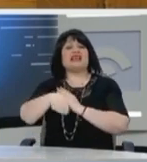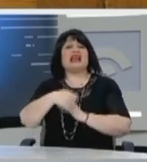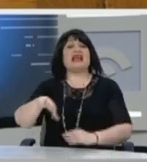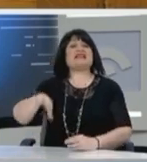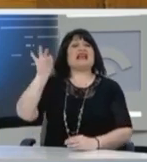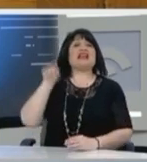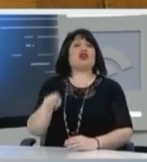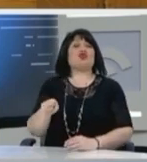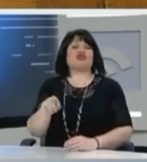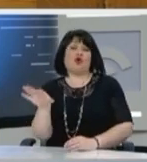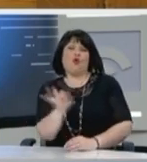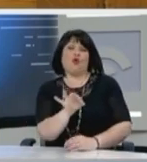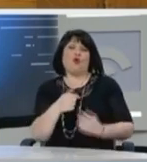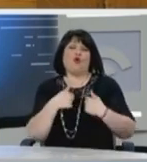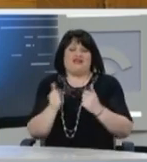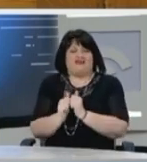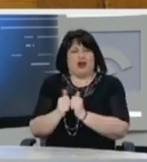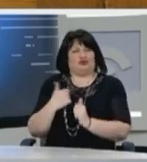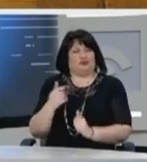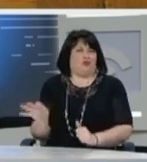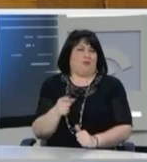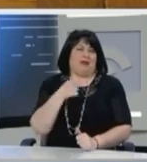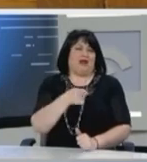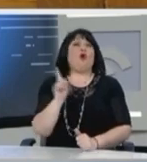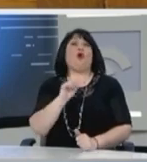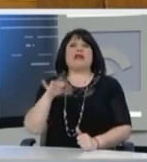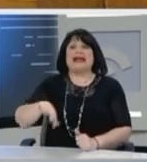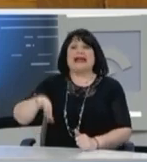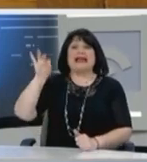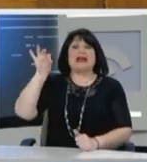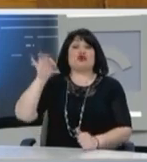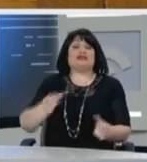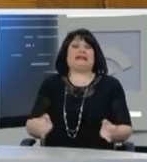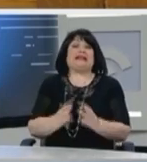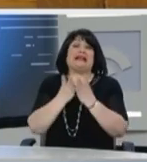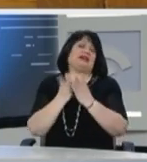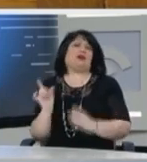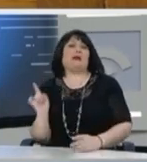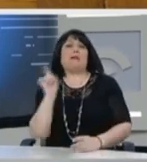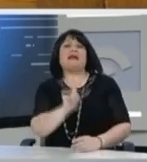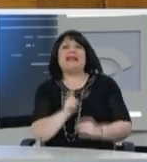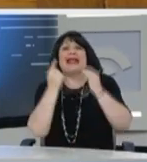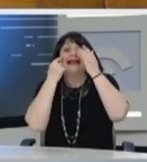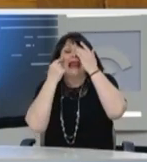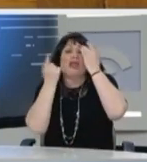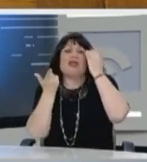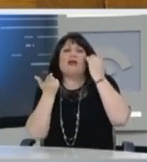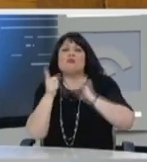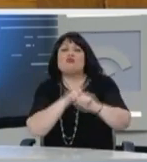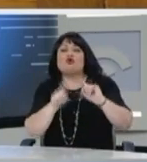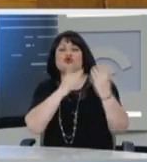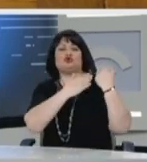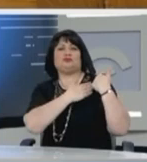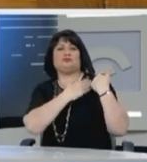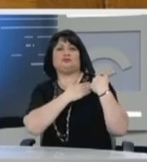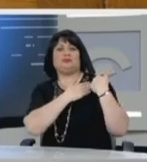Διακληρώσεως ο εισαγγελέας, όχι να διορίσω εγώ το φίλο μου τον εισαγγελέα, διακληρώσεως ο εισαγγελέας να είναι παρόν στη διαδικασία ανάθεσης.